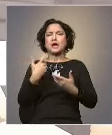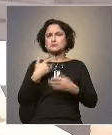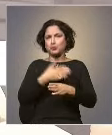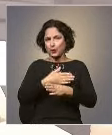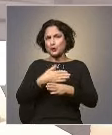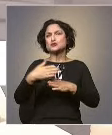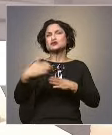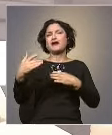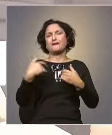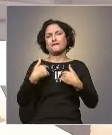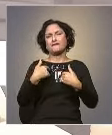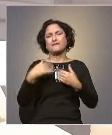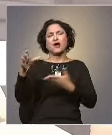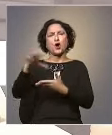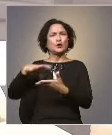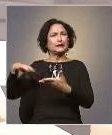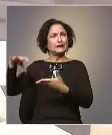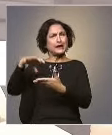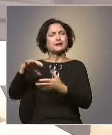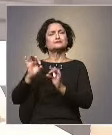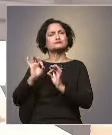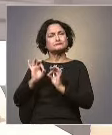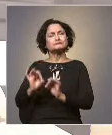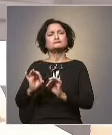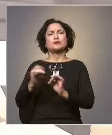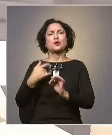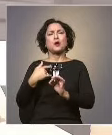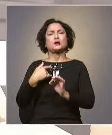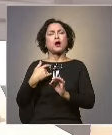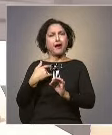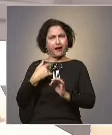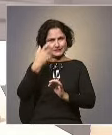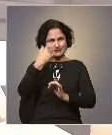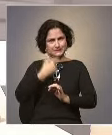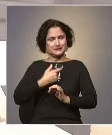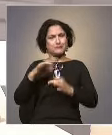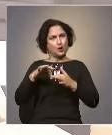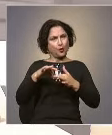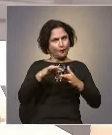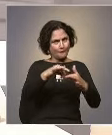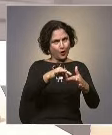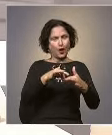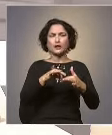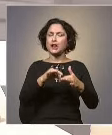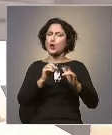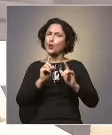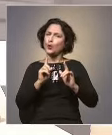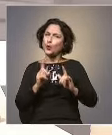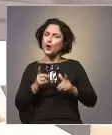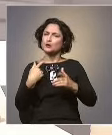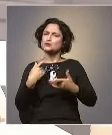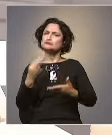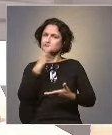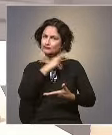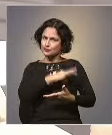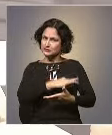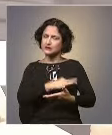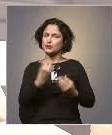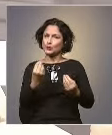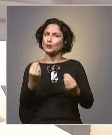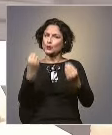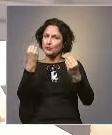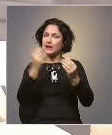моята катедра. Специално в това, което аз съм ръководил и което така бих казал, че сме постигнали добри резултати,